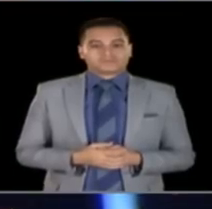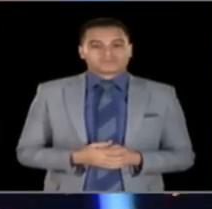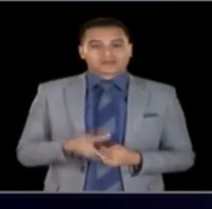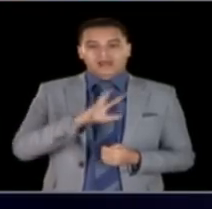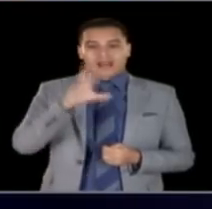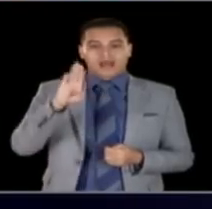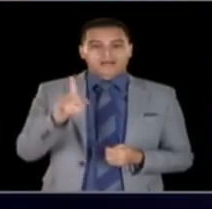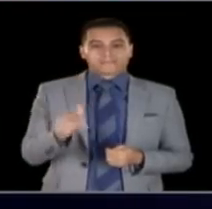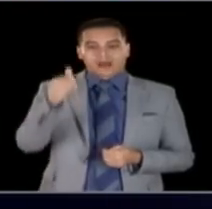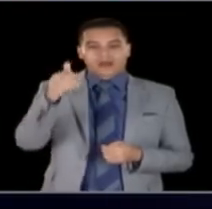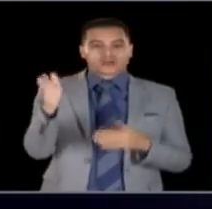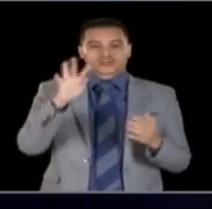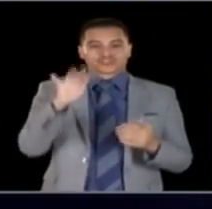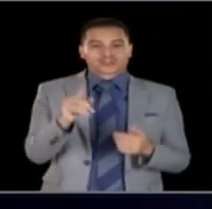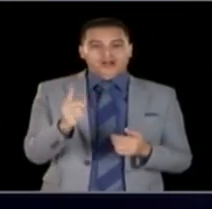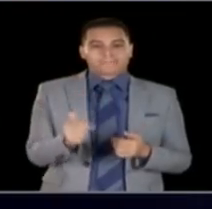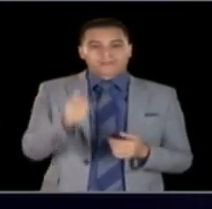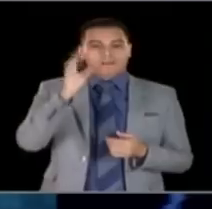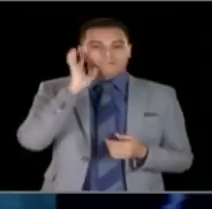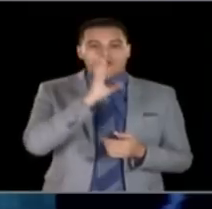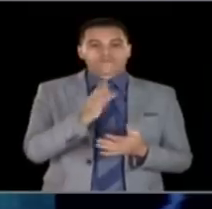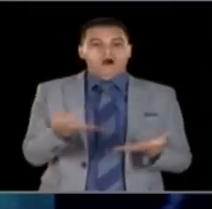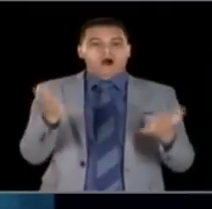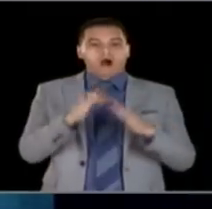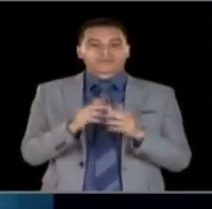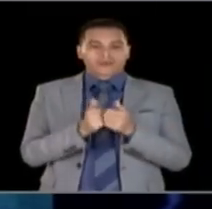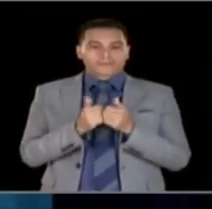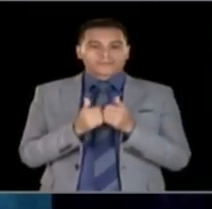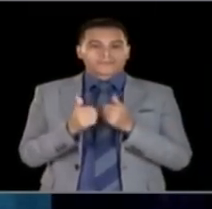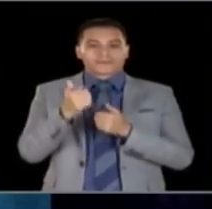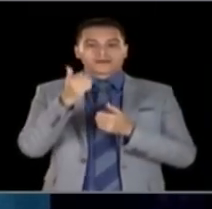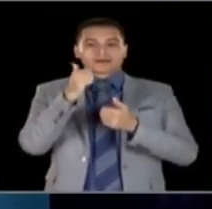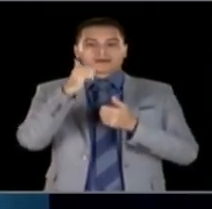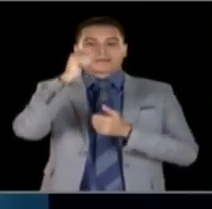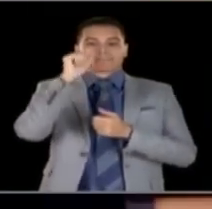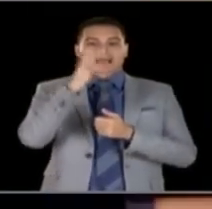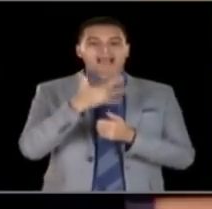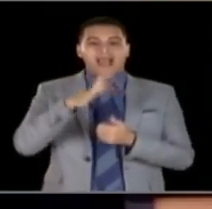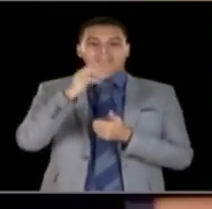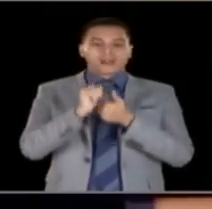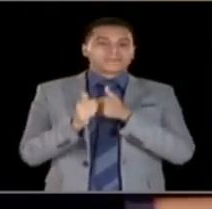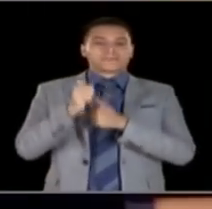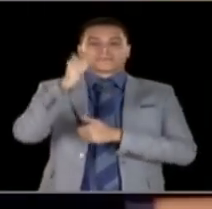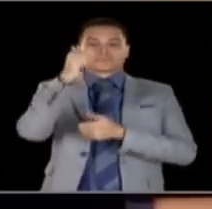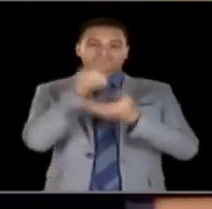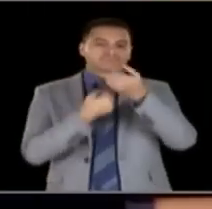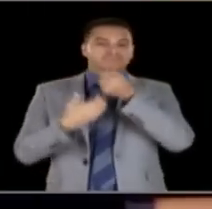لكما شيربا هي صاحبة الرقم القياسي في تسلق إحدى القمم الجبلية حتى